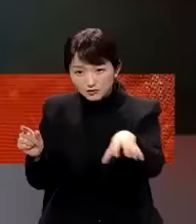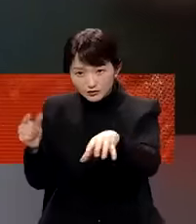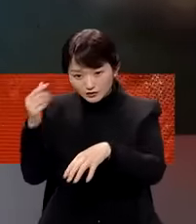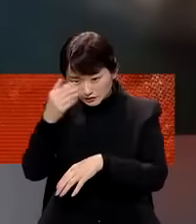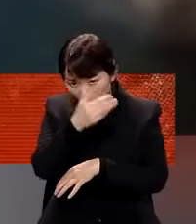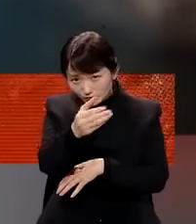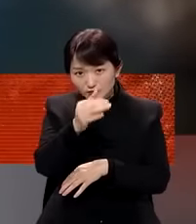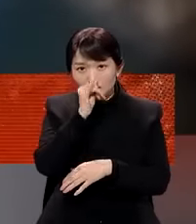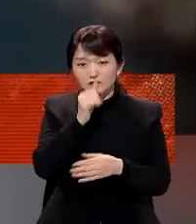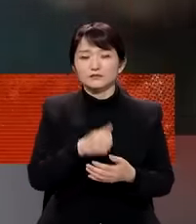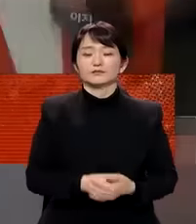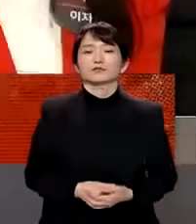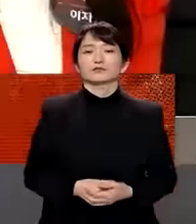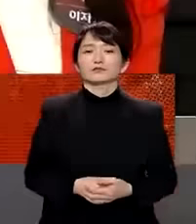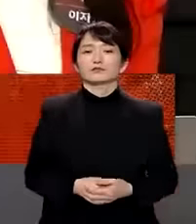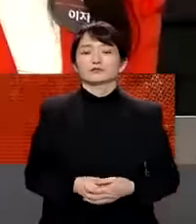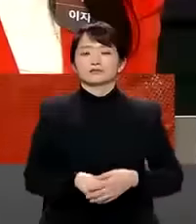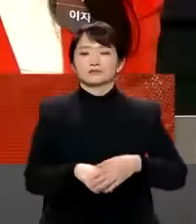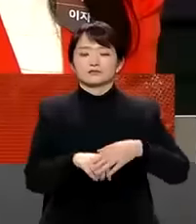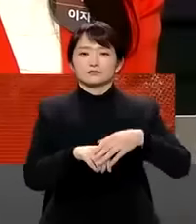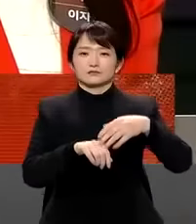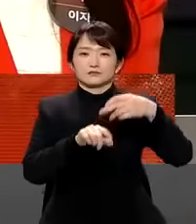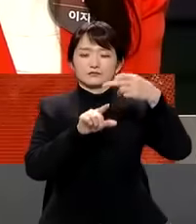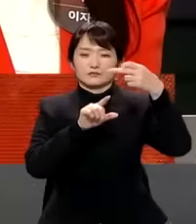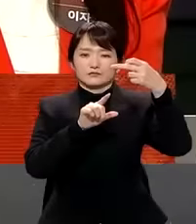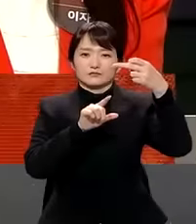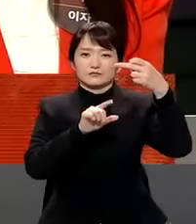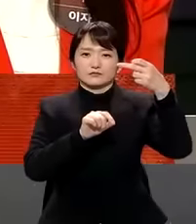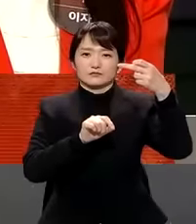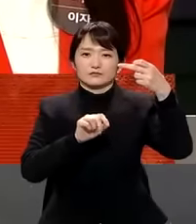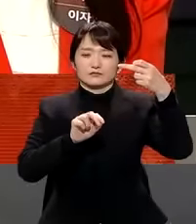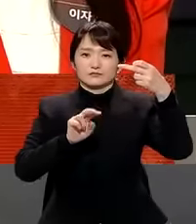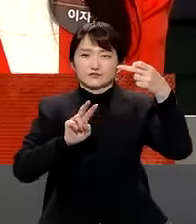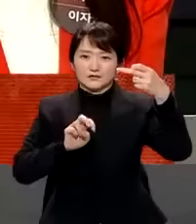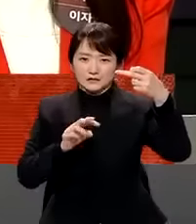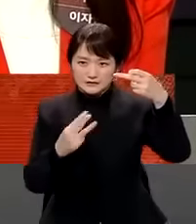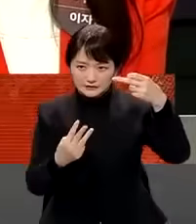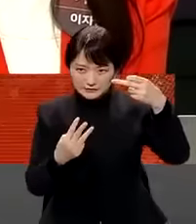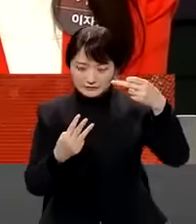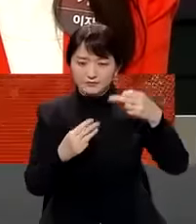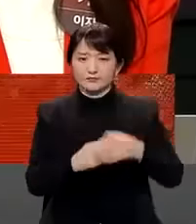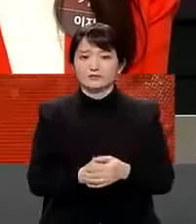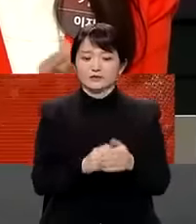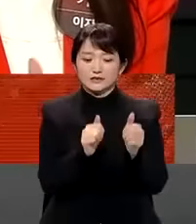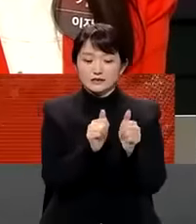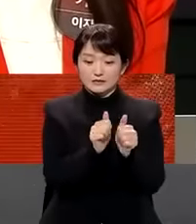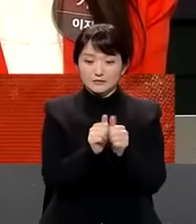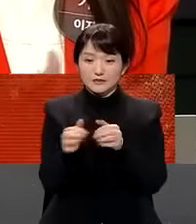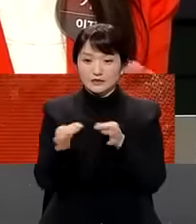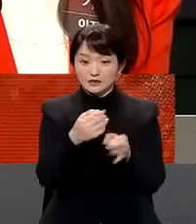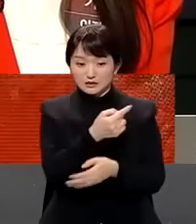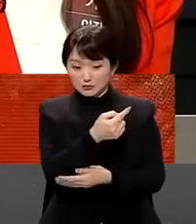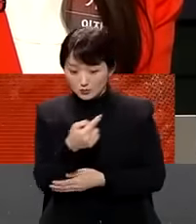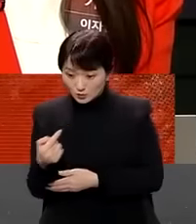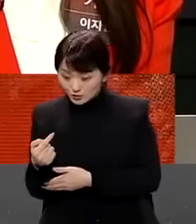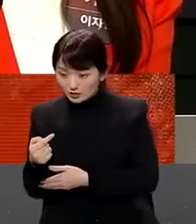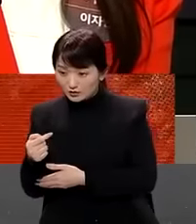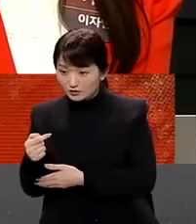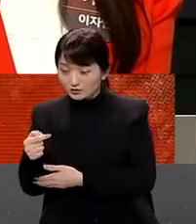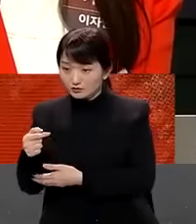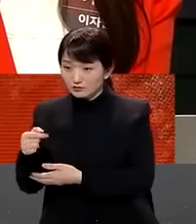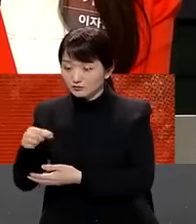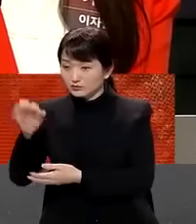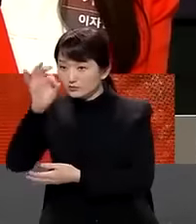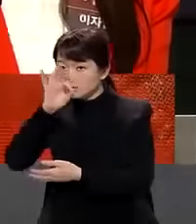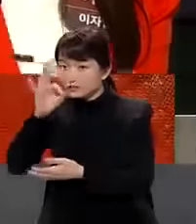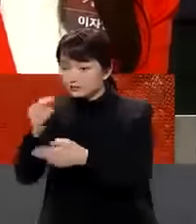그런데이 지난 달 23일이 새벽 3시에 한 남성이 들어와서는 저렇게 돼지저금통을 가져갔다가 다시 가져왔는데